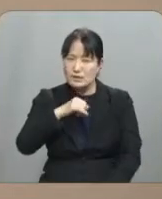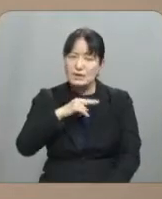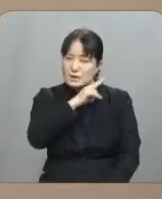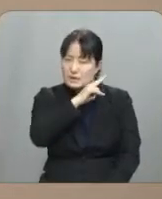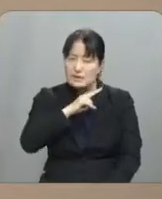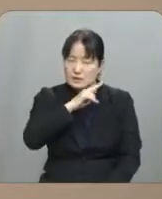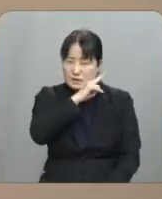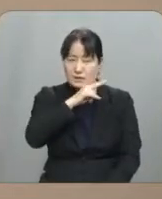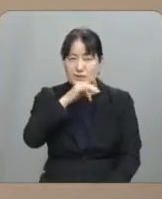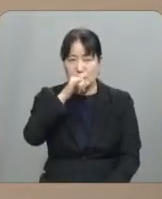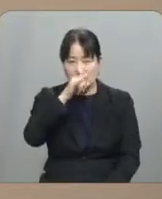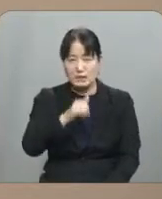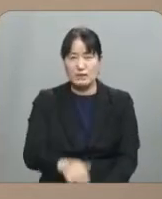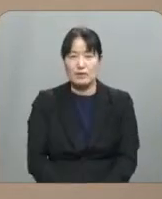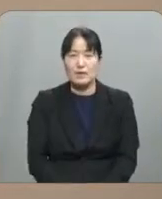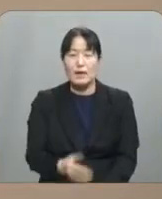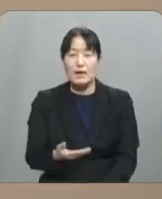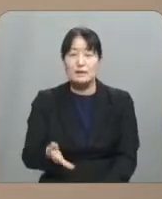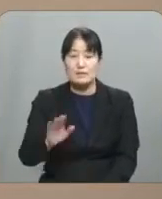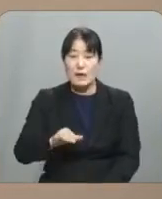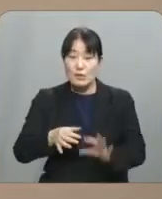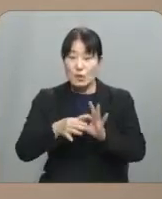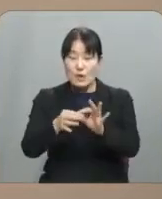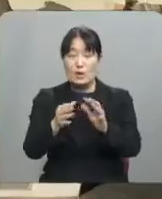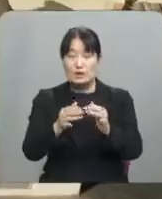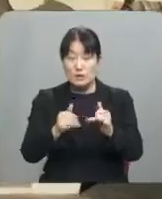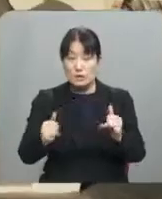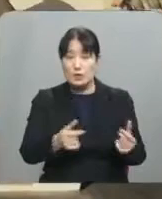아니냐는 의혹도 제기되고 있지만 이에 대해선